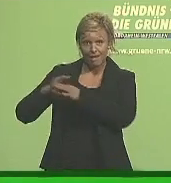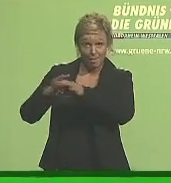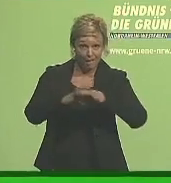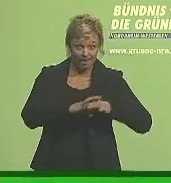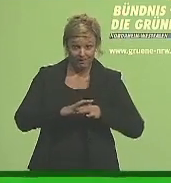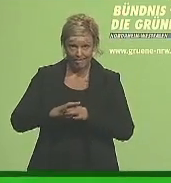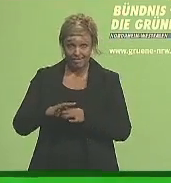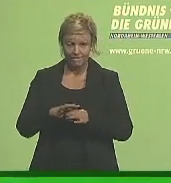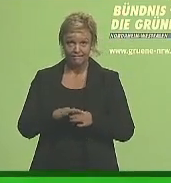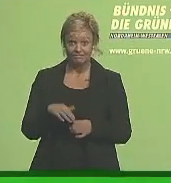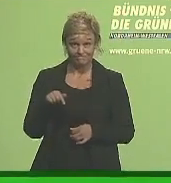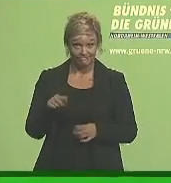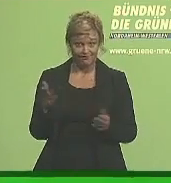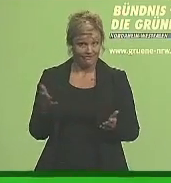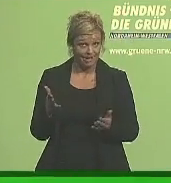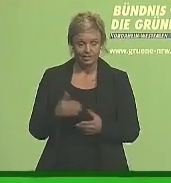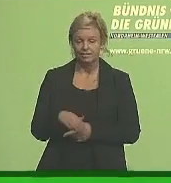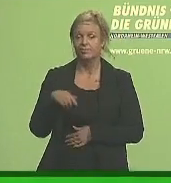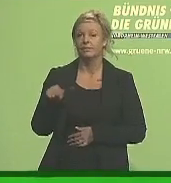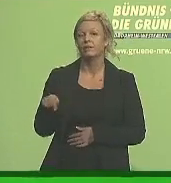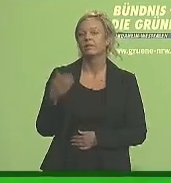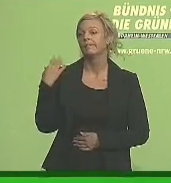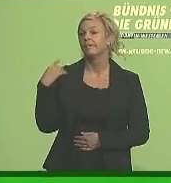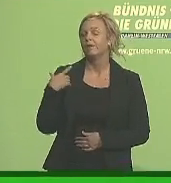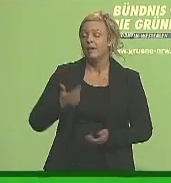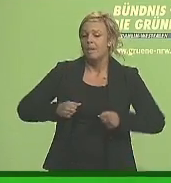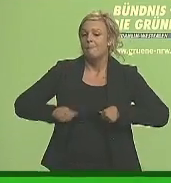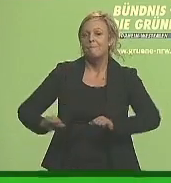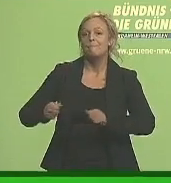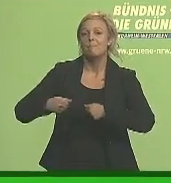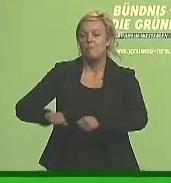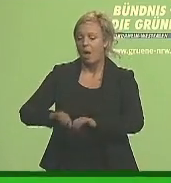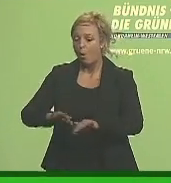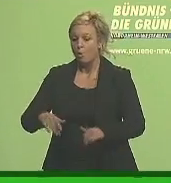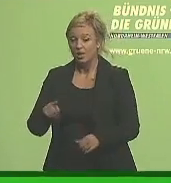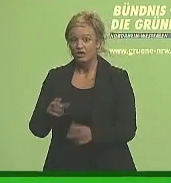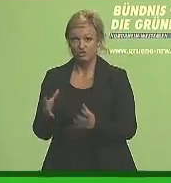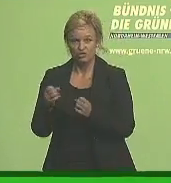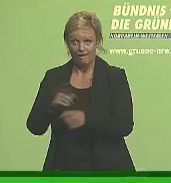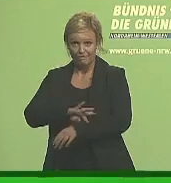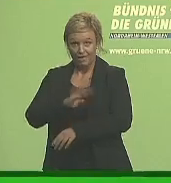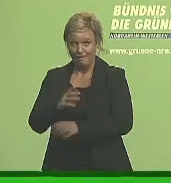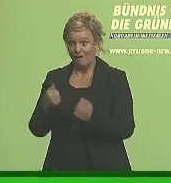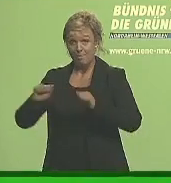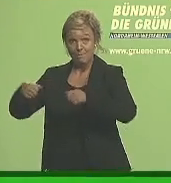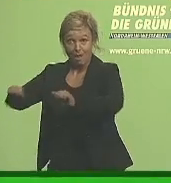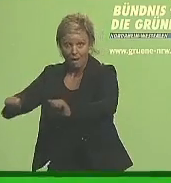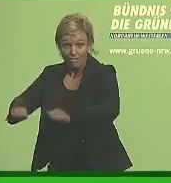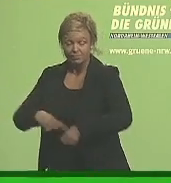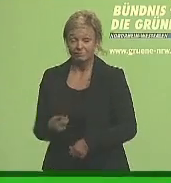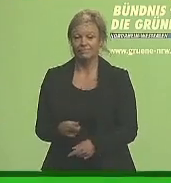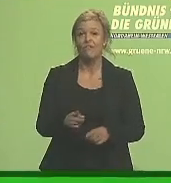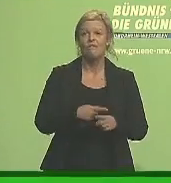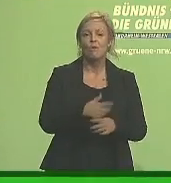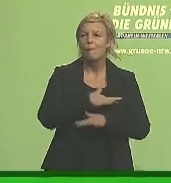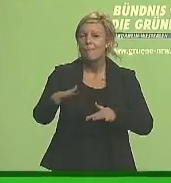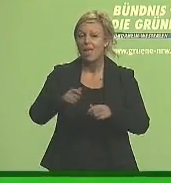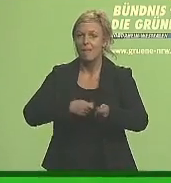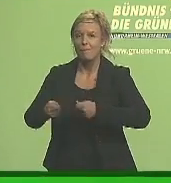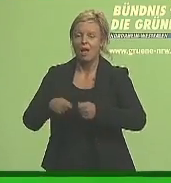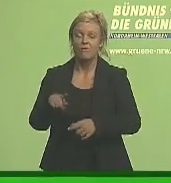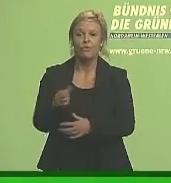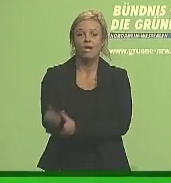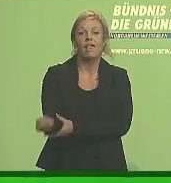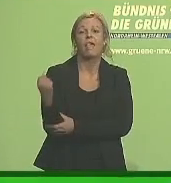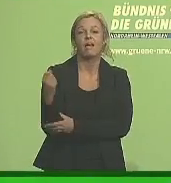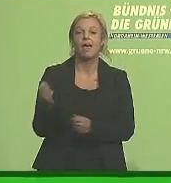ob aus einer Bauruine noch irgendwann mal ein Kraftwerk wird. Sie fordern noch mehr Markt für erneuerbare Energien,